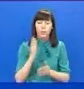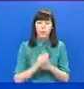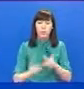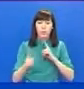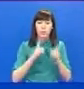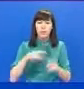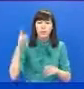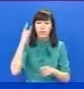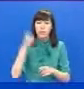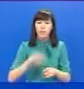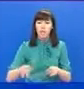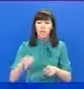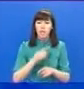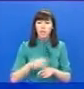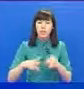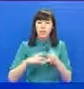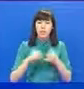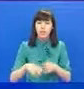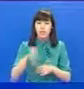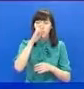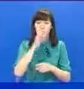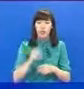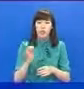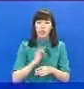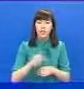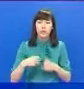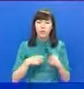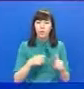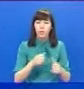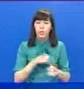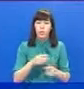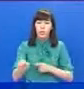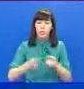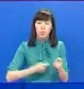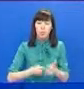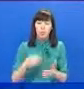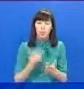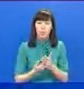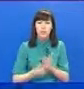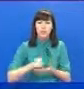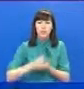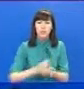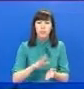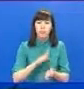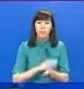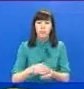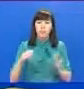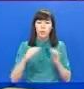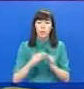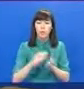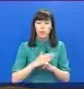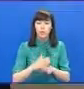барысында Қазақстан Республикасы жергілікті мемлекеттік және өзін-өзі басқару кеңесінің де құрамы бекітілді. Тұрғын